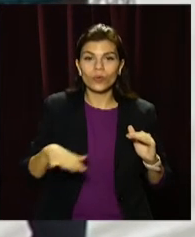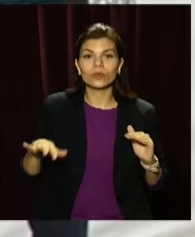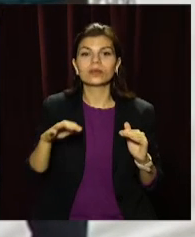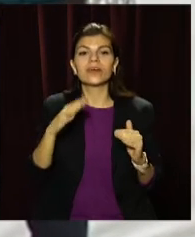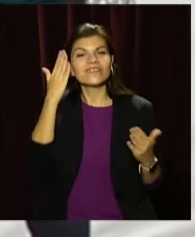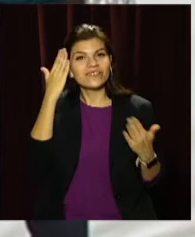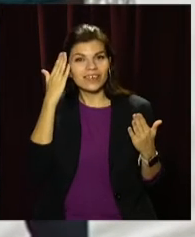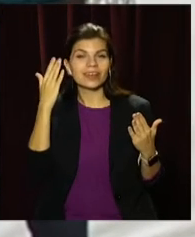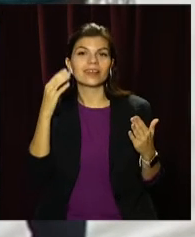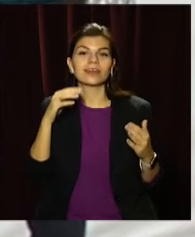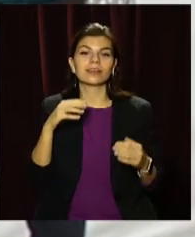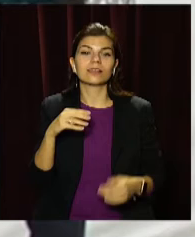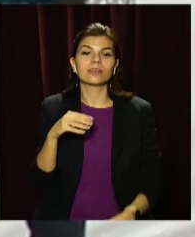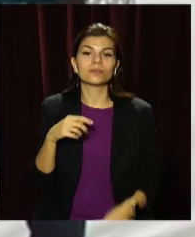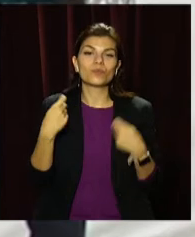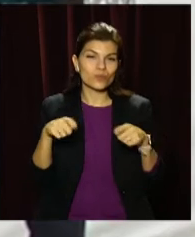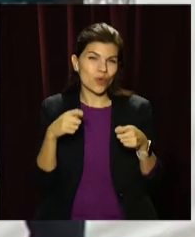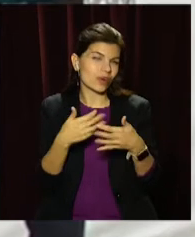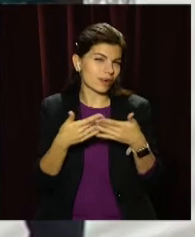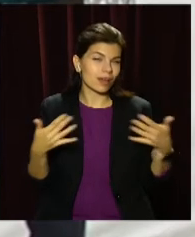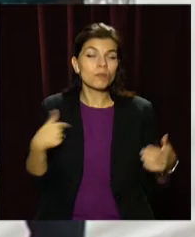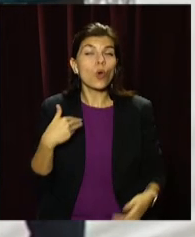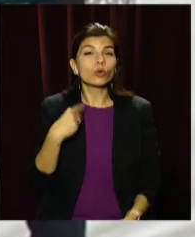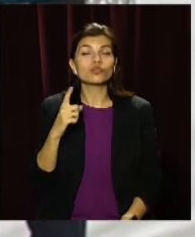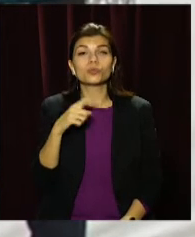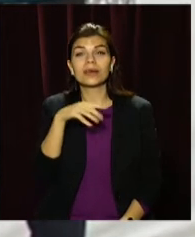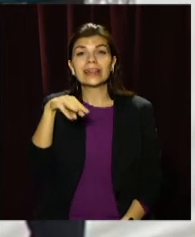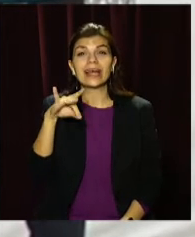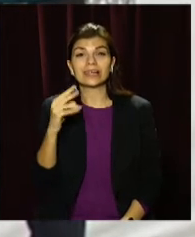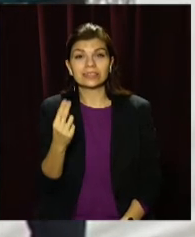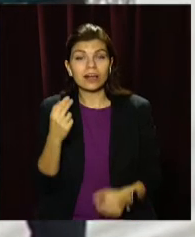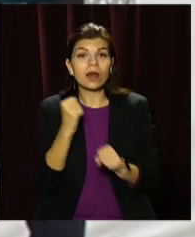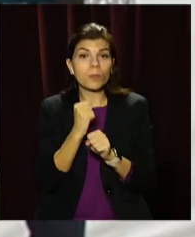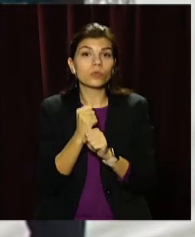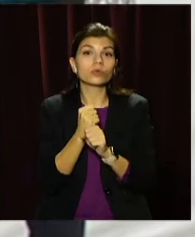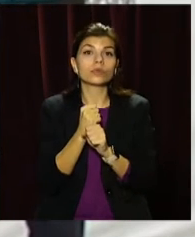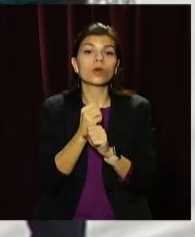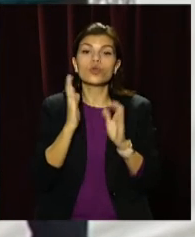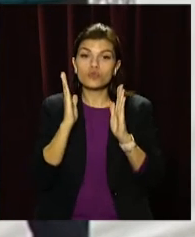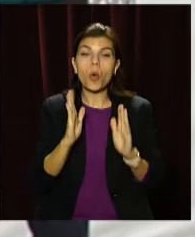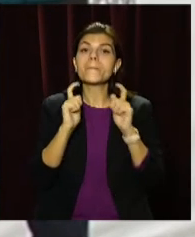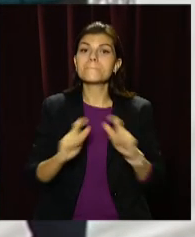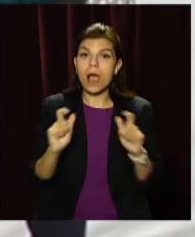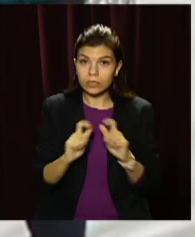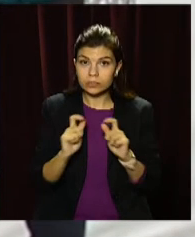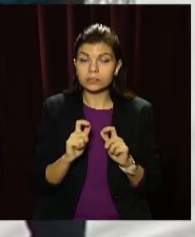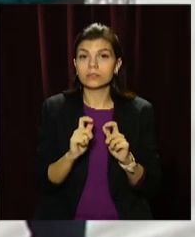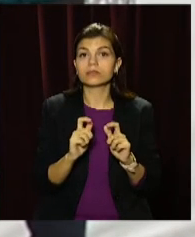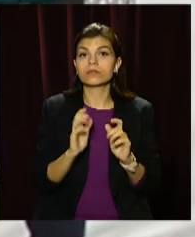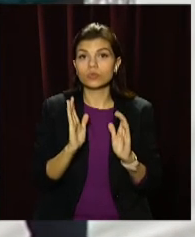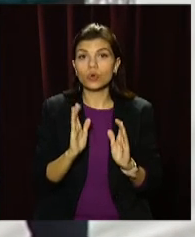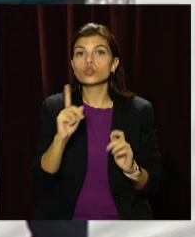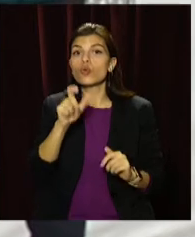розважальних зон в торгово-розважальних центрах. Ми хочемо, щоб в торгово-розважальних центрах працювали виключно магазини, для того,